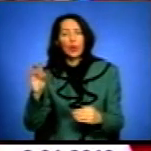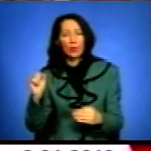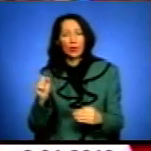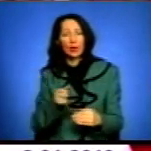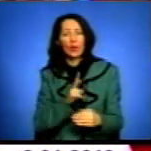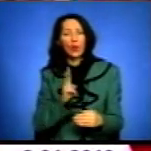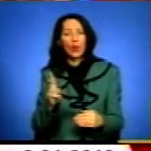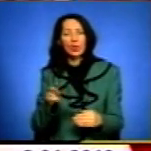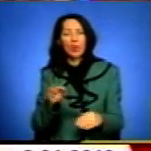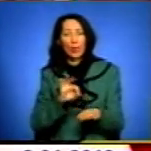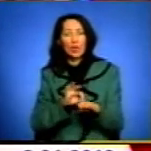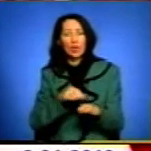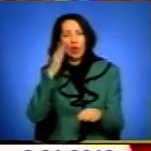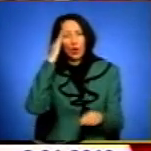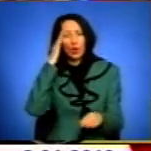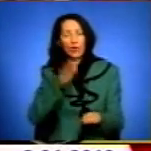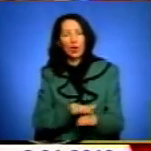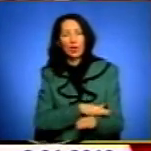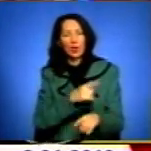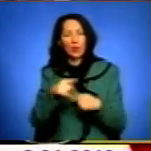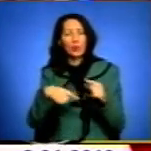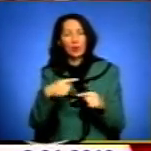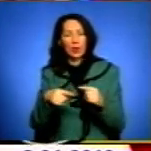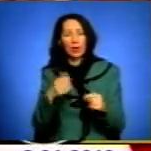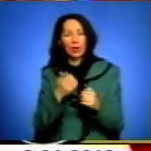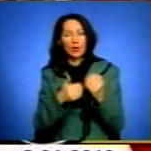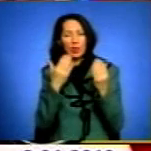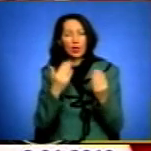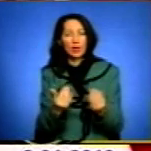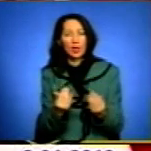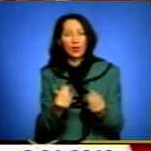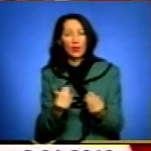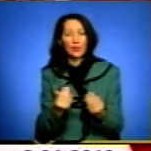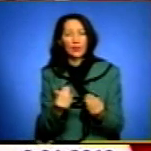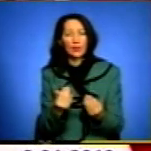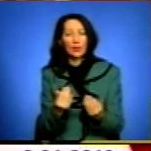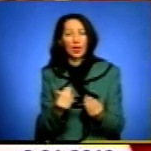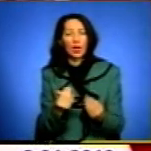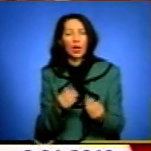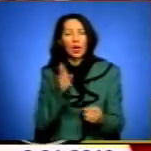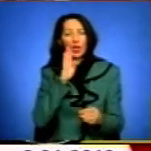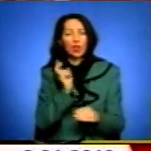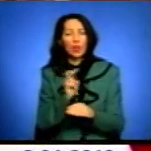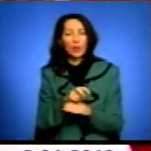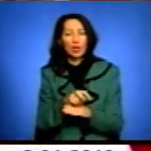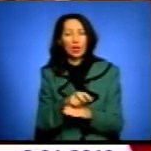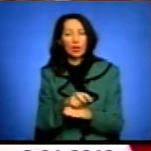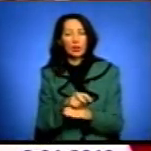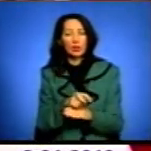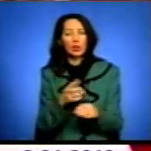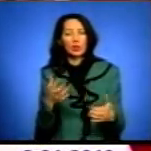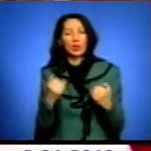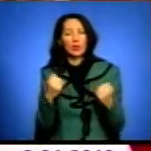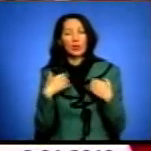боліла голова тривалий час, без перестанку щоденно. І одна жіночка прийшла і